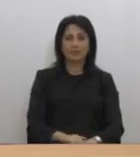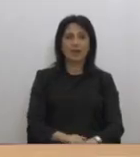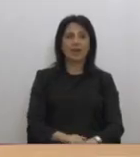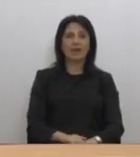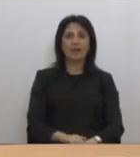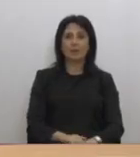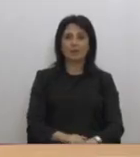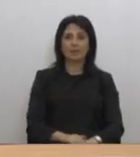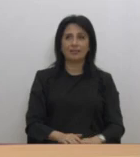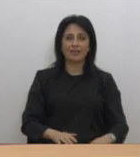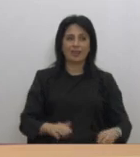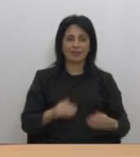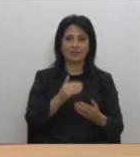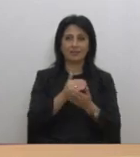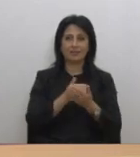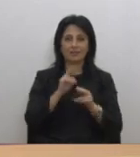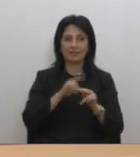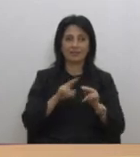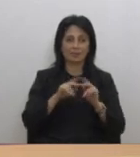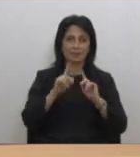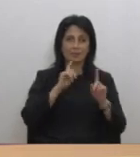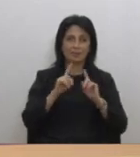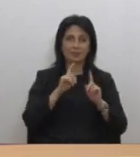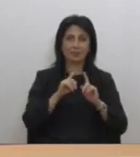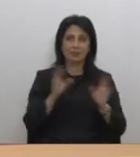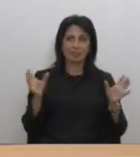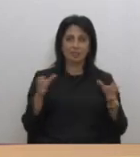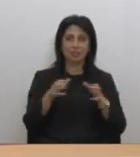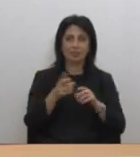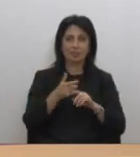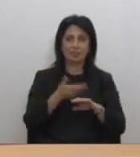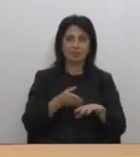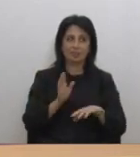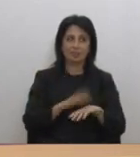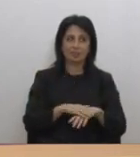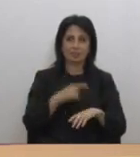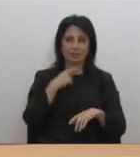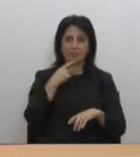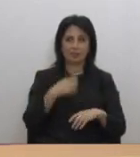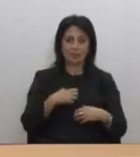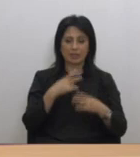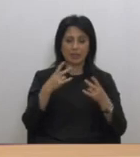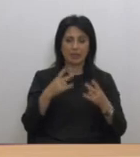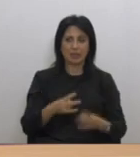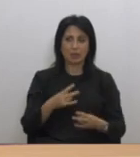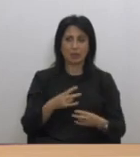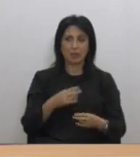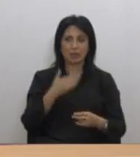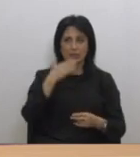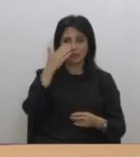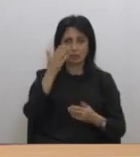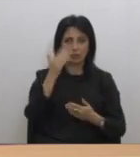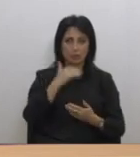საქართველოს პარლამენტი ამ საშემოდგომო სესიაზე შეიკრიბა ძალიან მძიმე, მევიტყოდი ტრაგიკული ზაფხულის